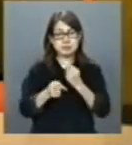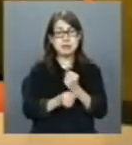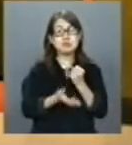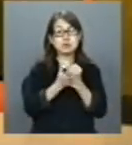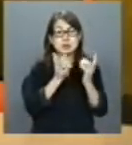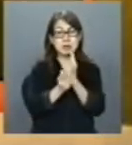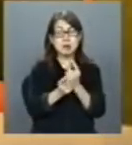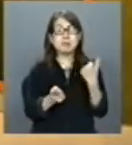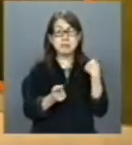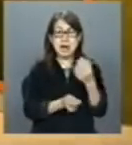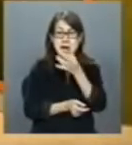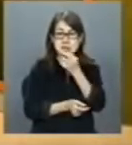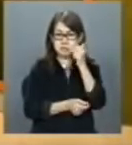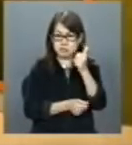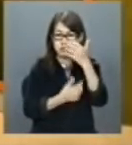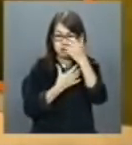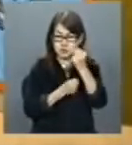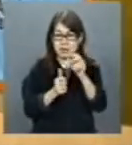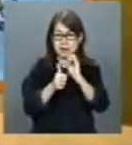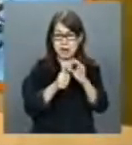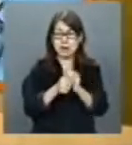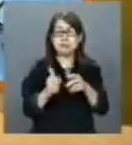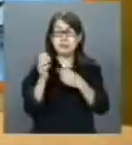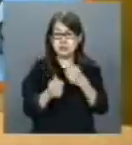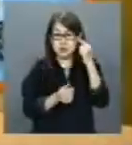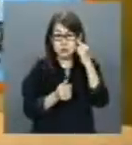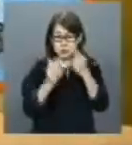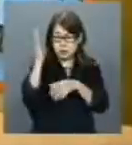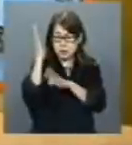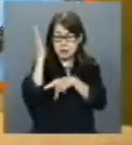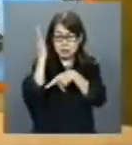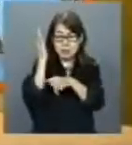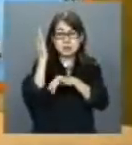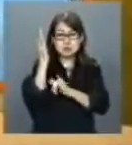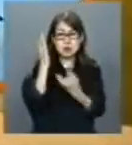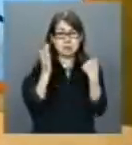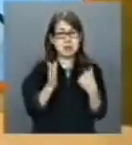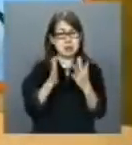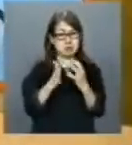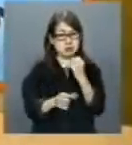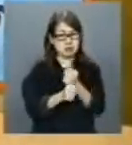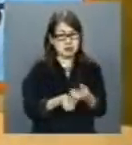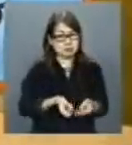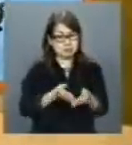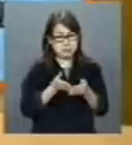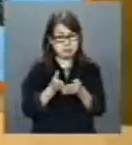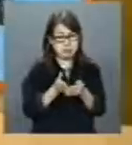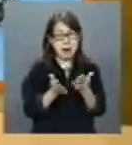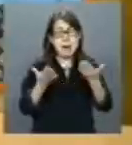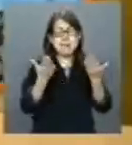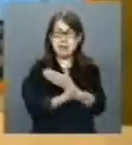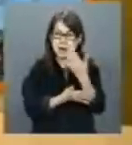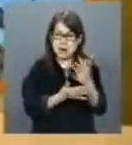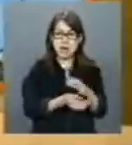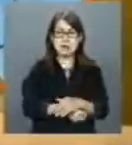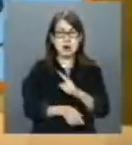จมาแนะนำครับคุณผู้ชมครับที่จังหวัดประจวบคีรีขันธ์นะครับมีชาวประมงบนเกาะทะลุท่านหนึ่งได้หันตัวเองมาเป็นนักอนุรักษ์เต่ากระนะครับพ